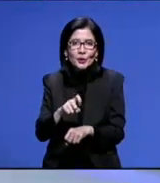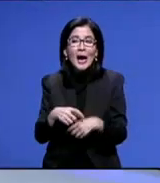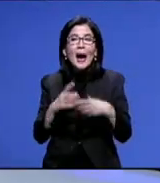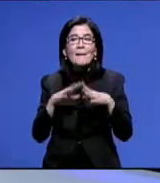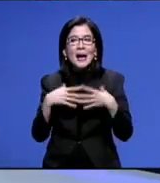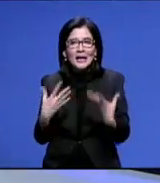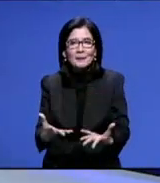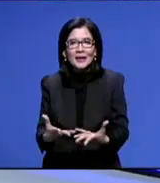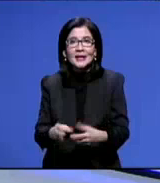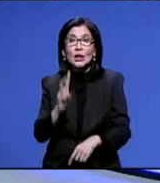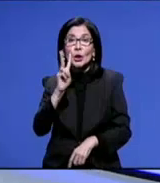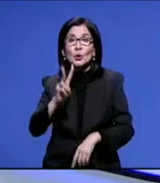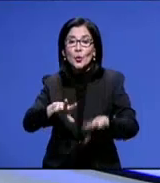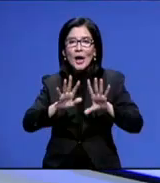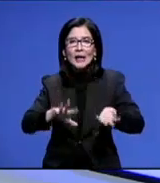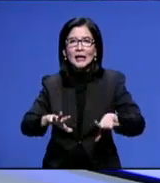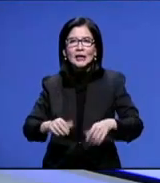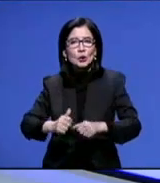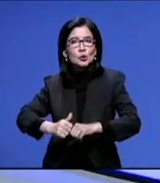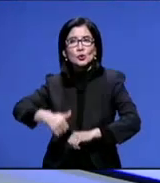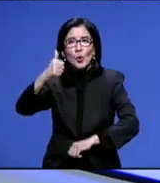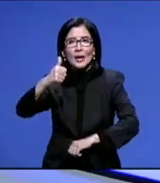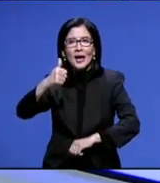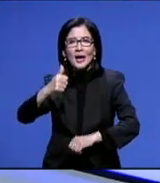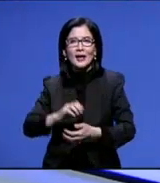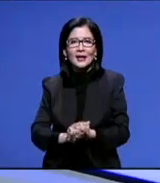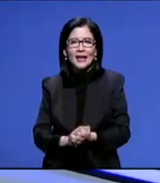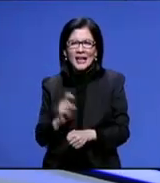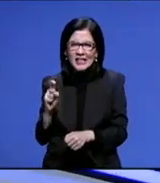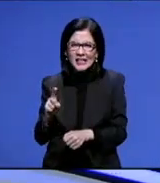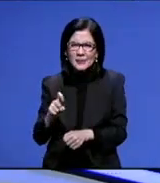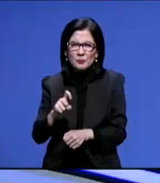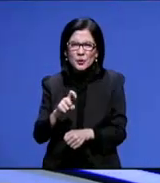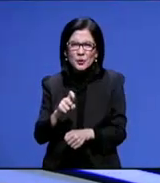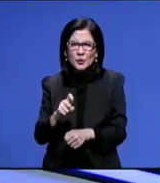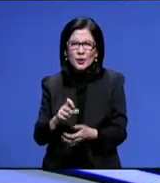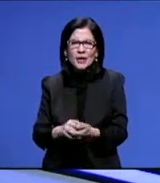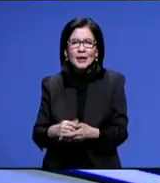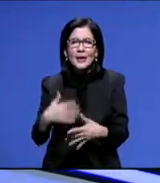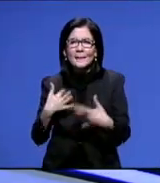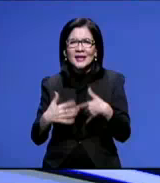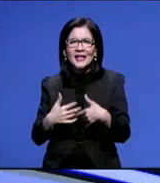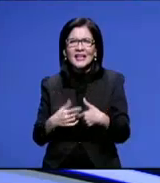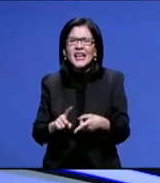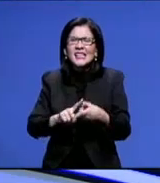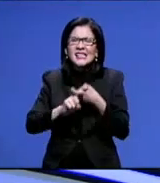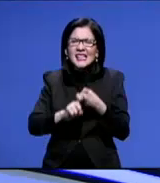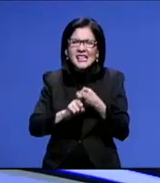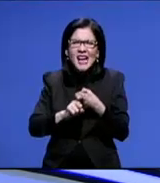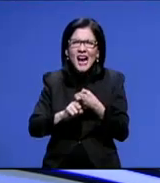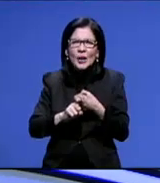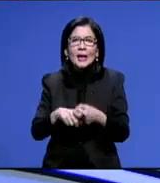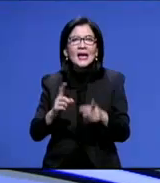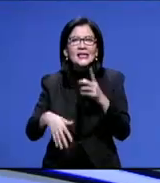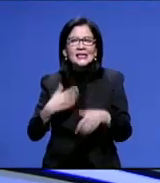menjadi juara di Lomba Indonesian Fun Science Award. Semut ternyata merupakan makhluk paling setia kawan dan memilih menolong